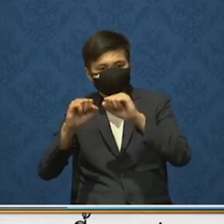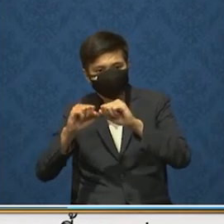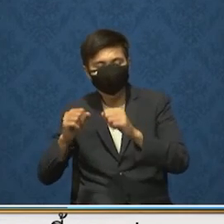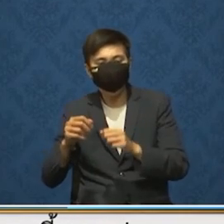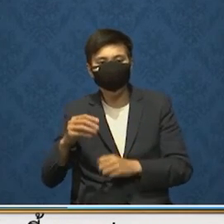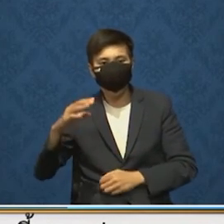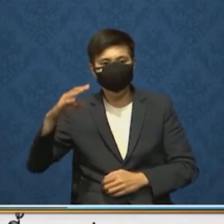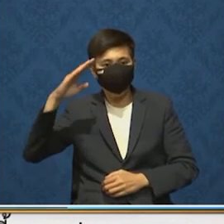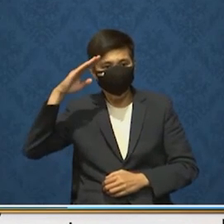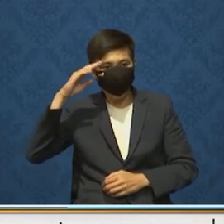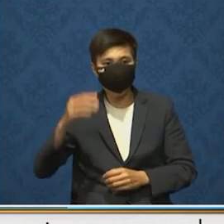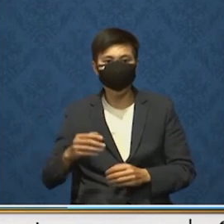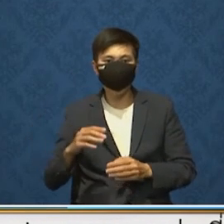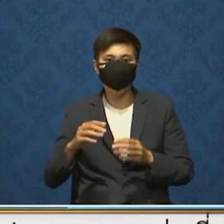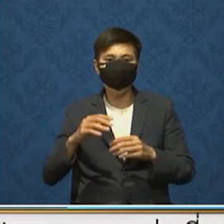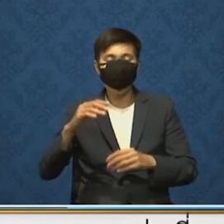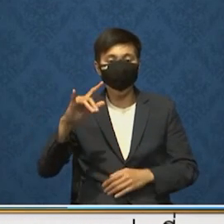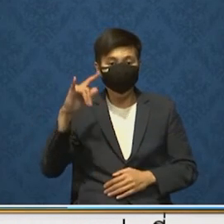สมส์ร